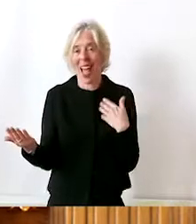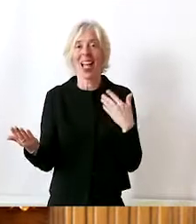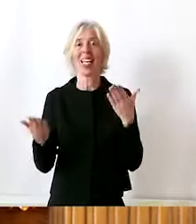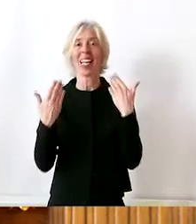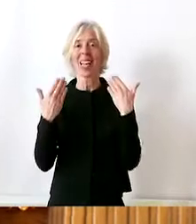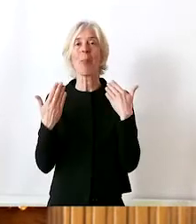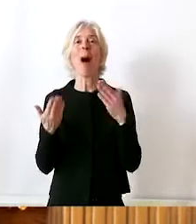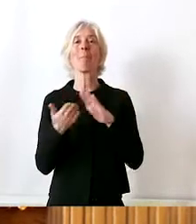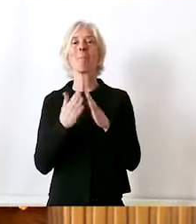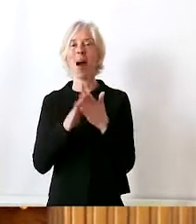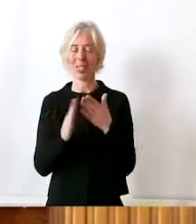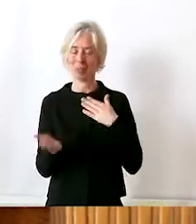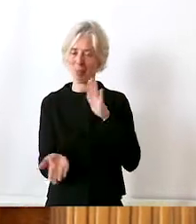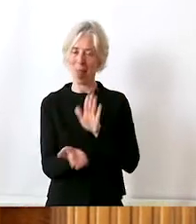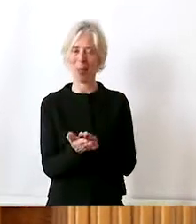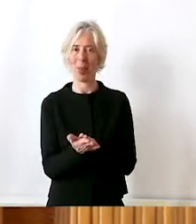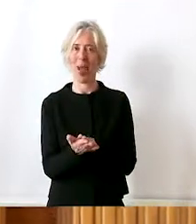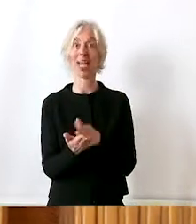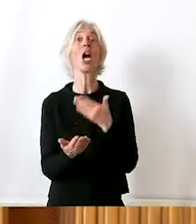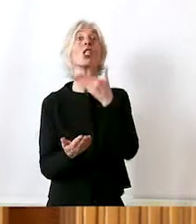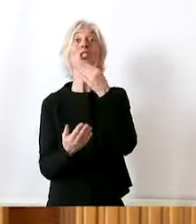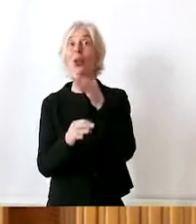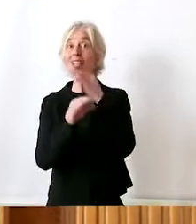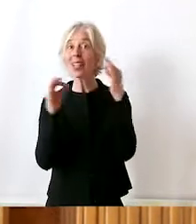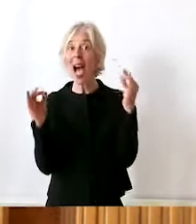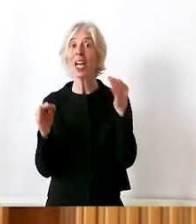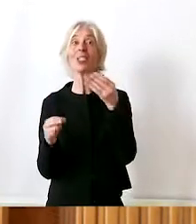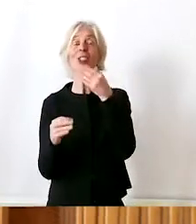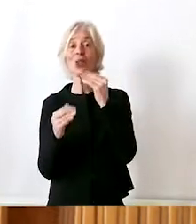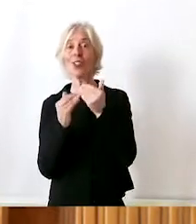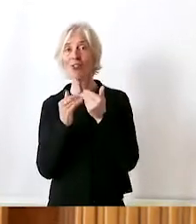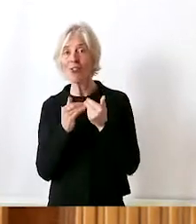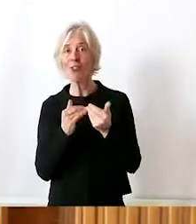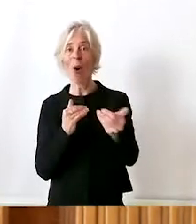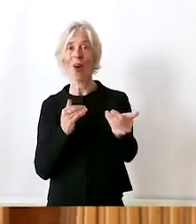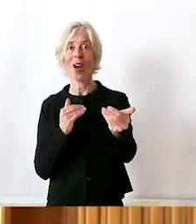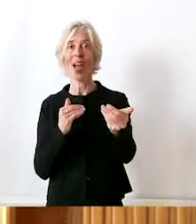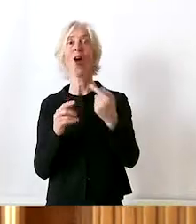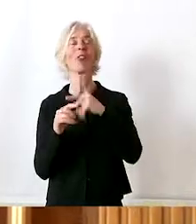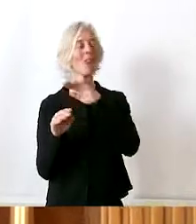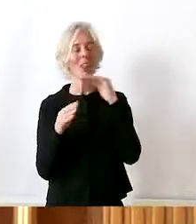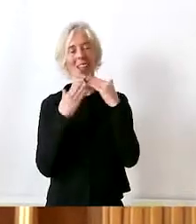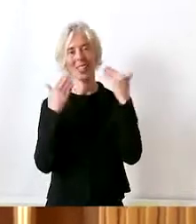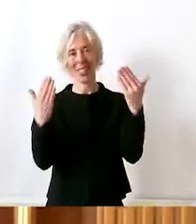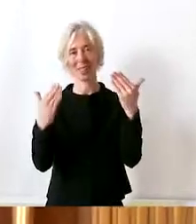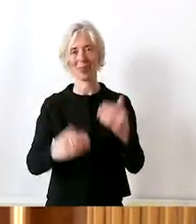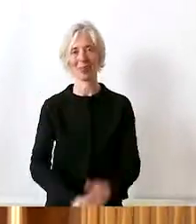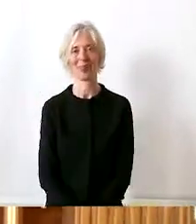Einen schönen Tag, eine schöne Woche und erfolgreiches Wirken. Vielen Dank.